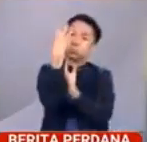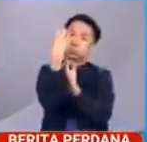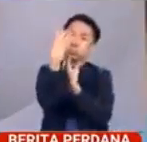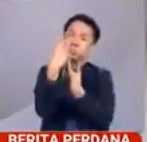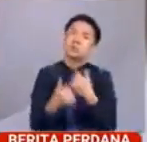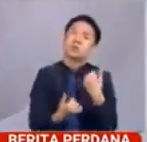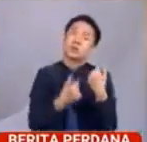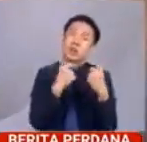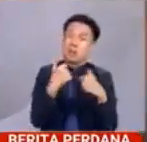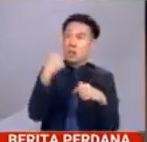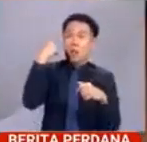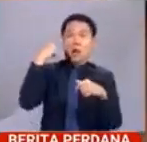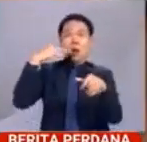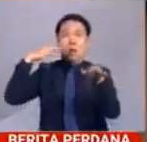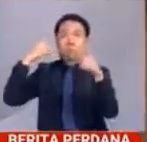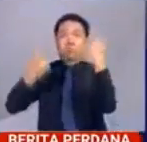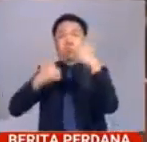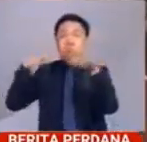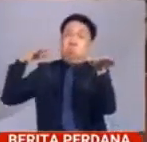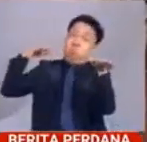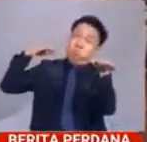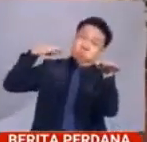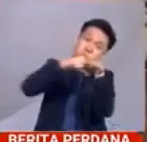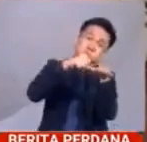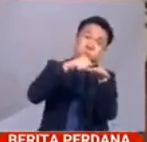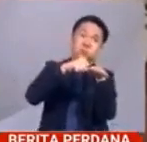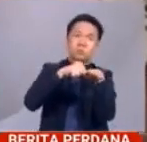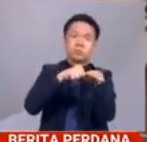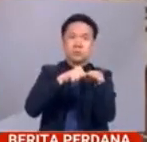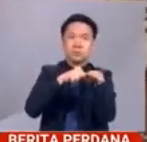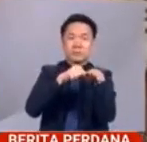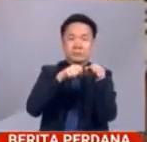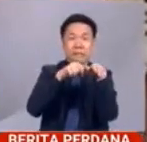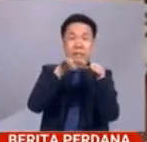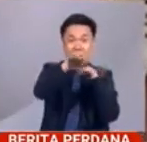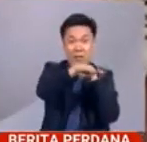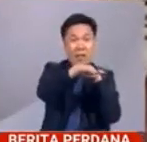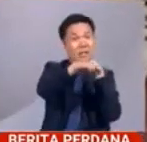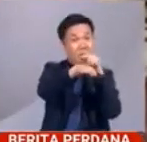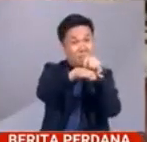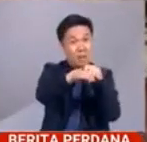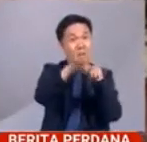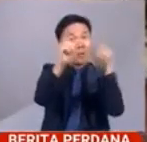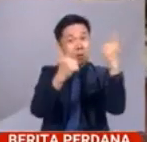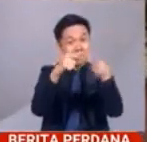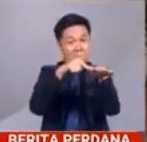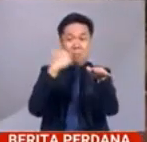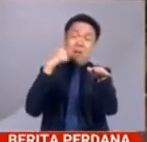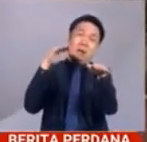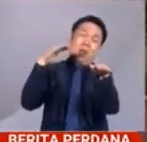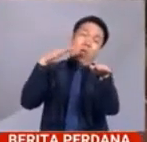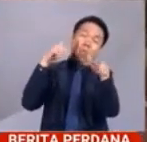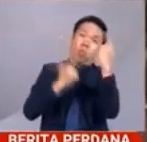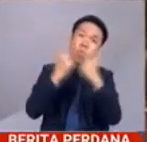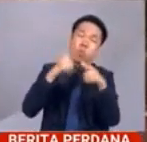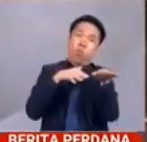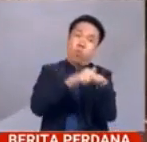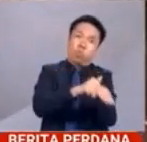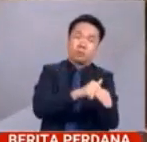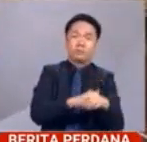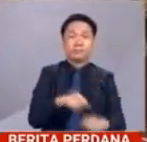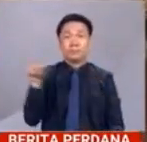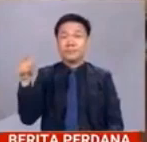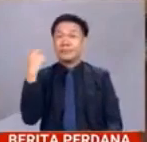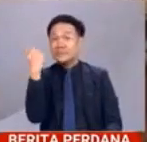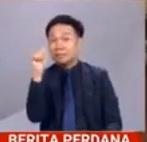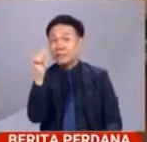lori datang dari belakang dan merempuhnya menyebabkan kereta berkenaan terhimpit antara dua lori itu. Hampir 10 juta orang menonton